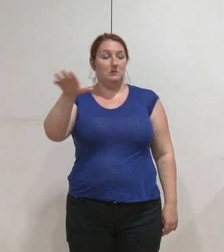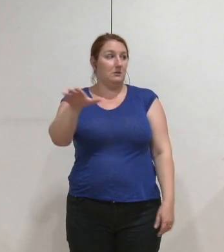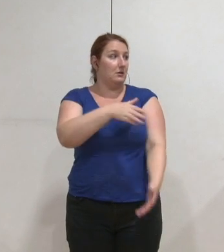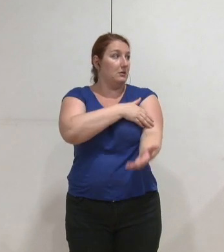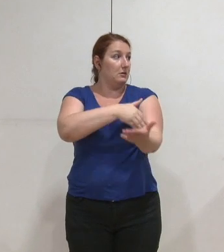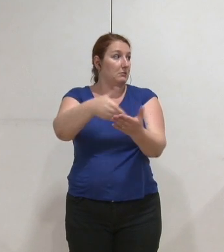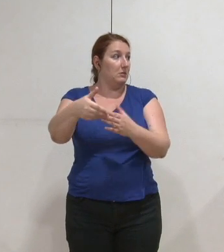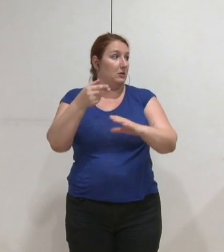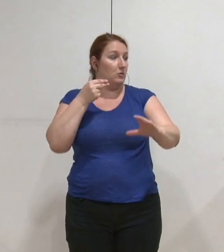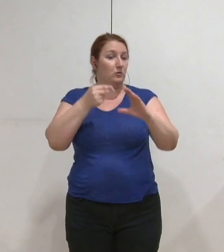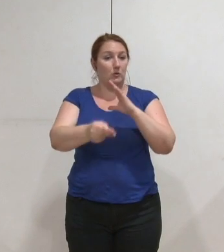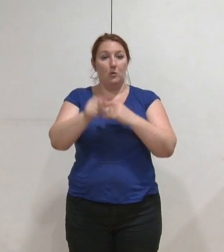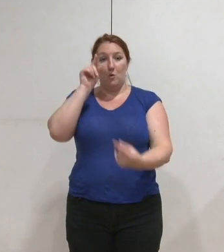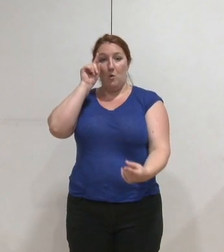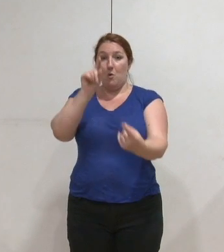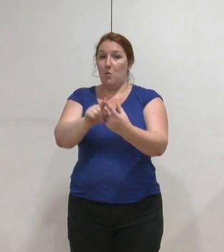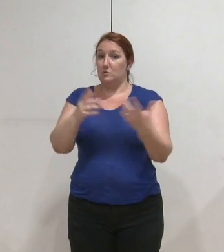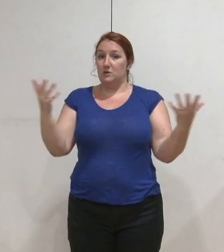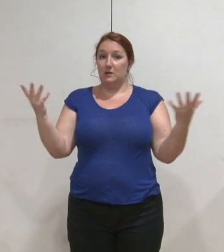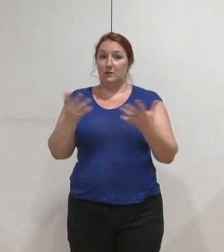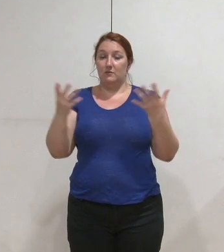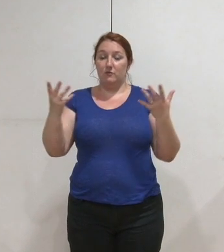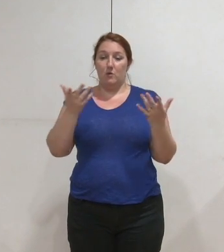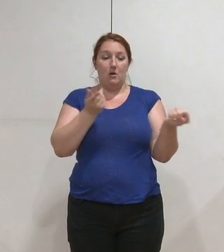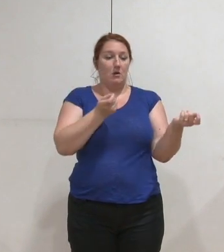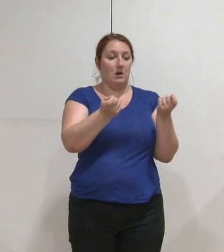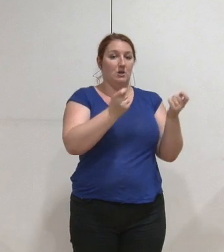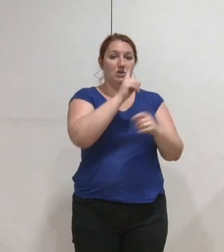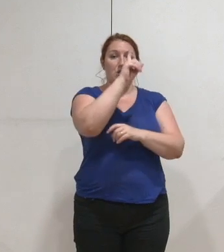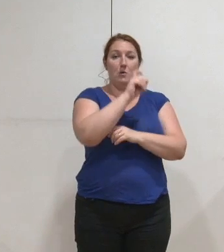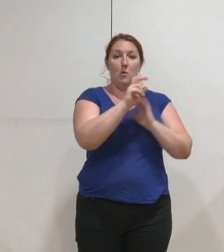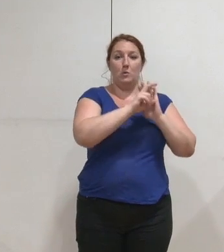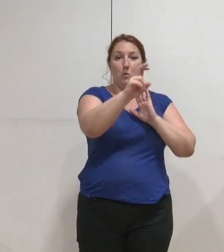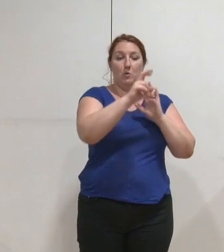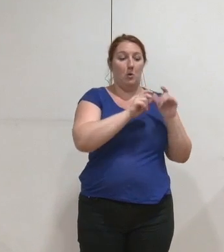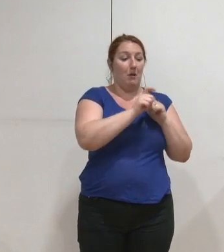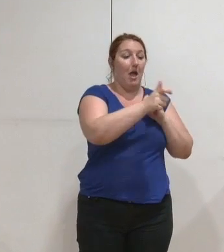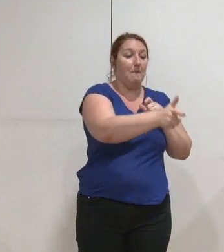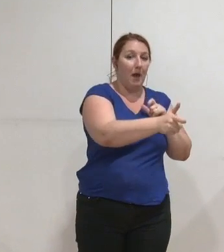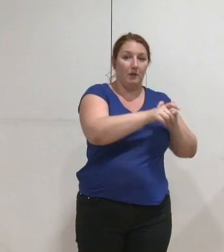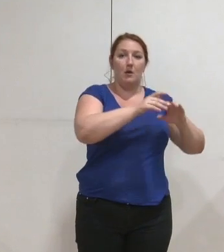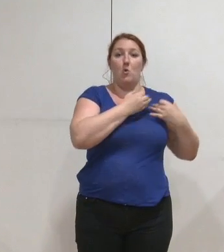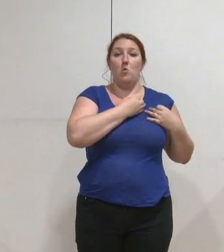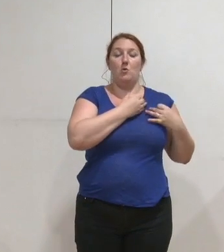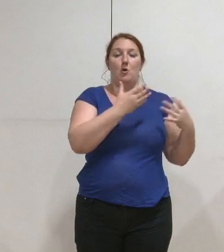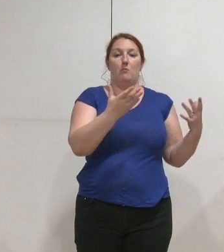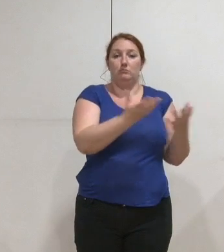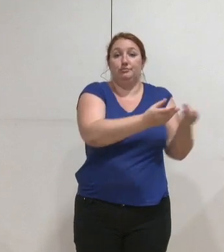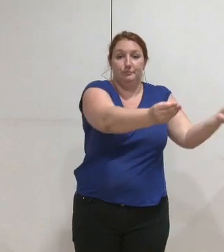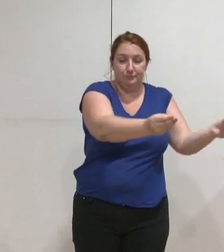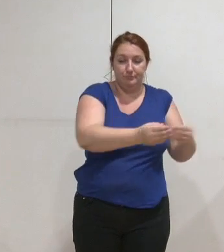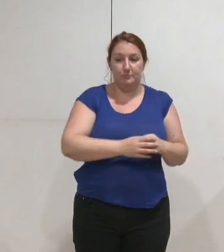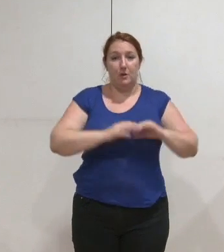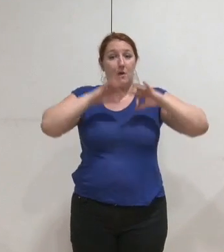essentiellement pour neutraliser les impacts de de la Régie des EAU DE grenobble pour équilibrer ce budget il sera